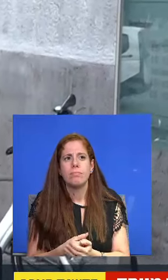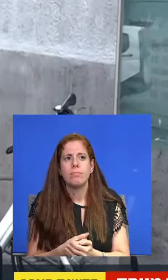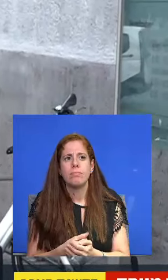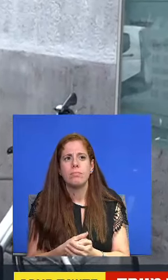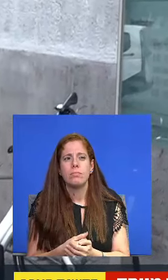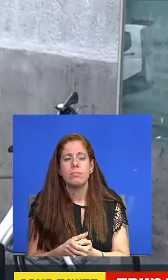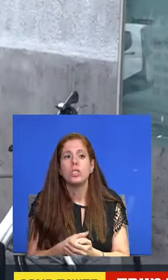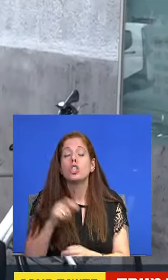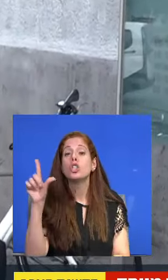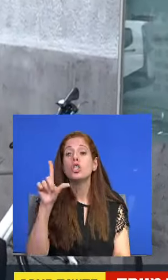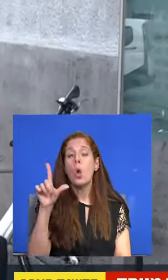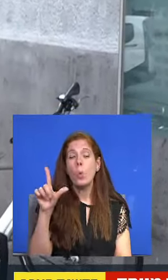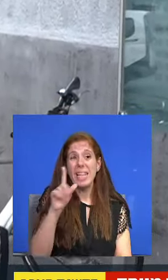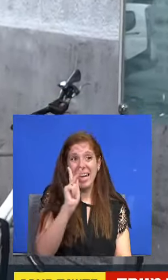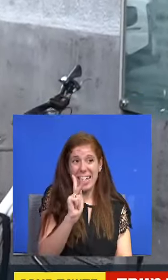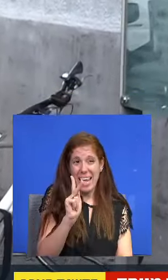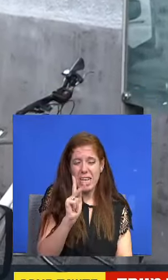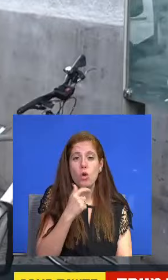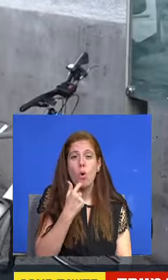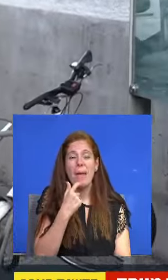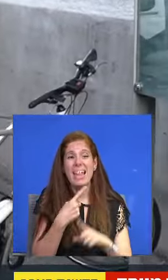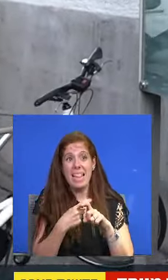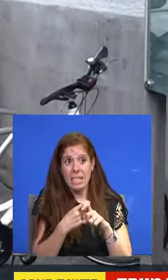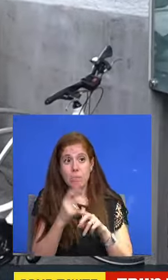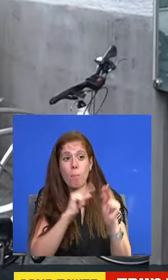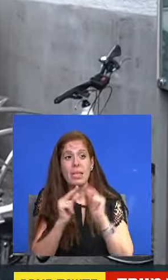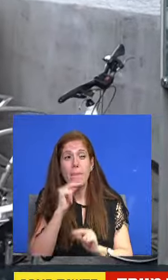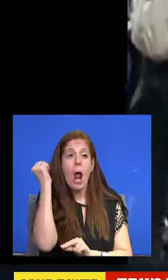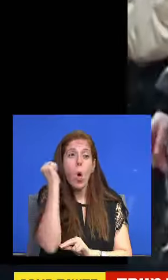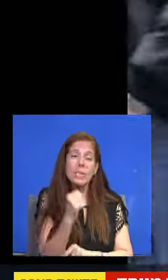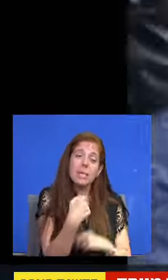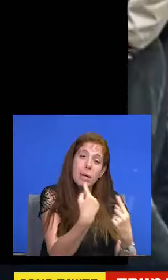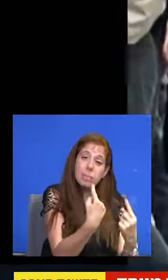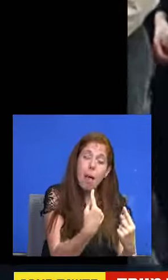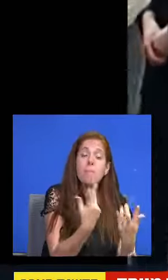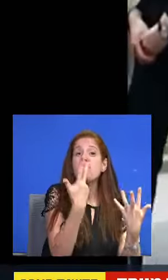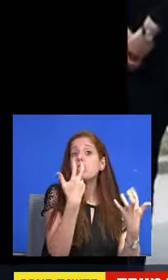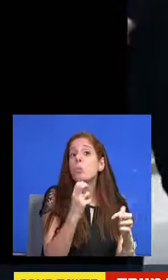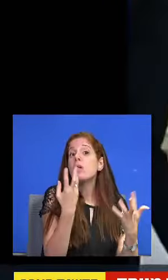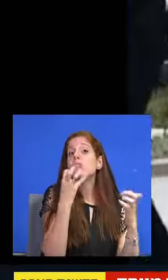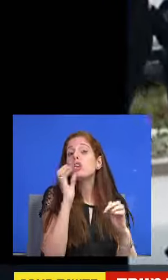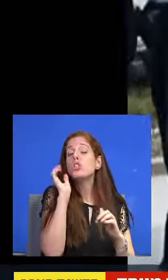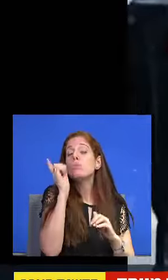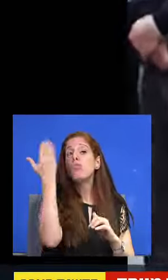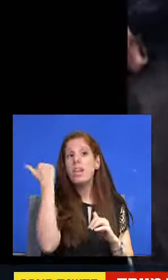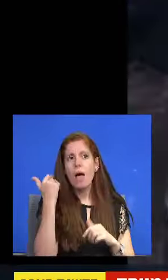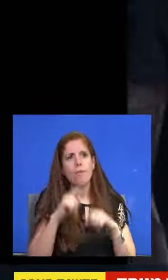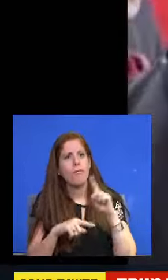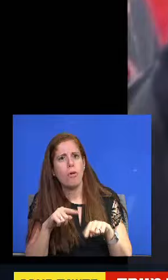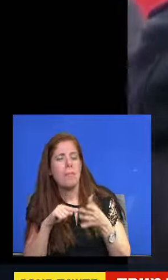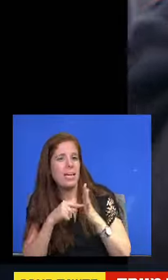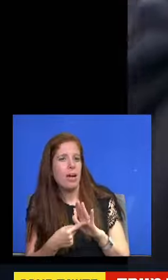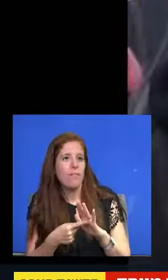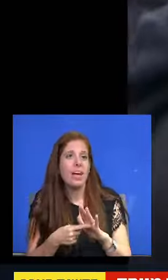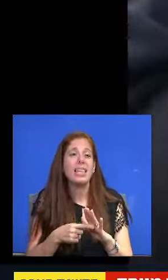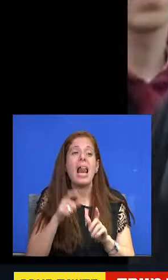כשלוטר קוניג אומר נאצים, הוא לפעמים מדבר על הרוצחים עצמם מלפני 80-90 שנה, אבל לרוב מתכוון לבבואתם במאה ה-21,